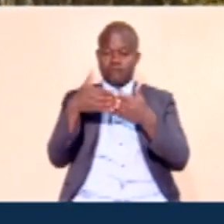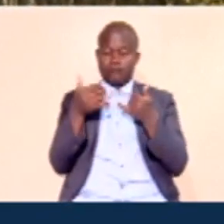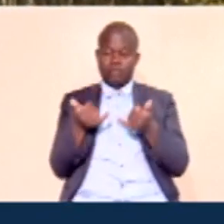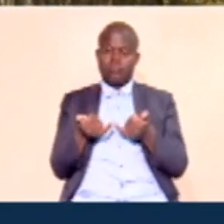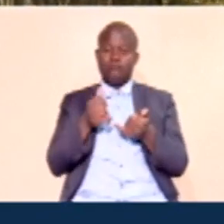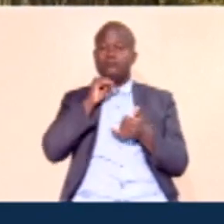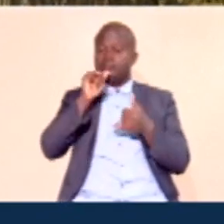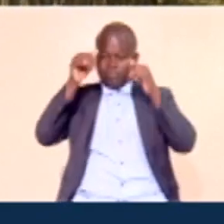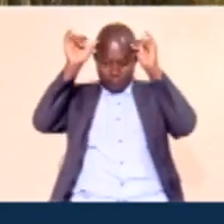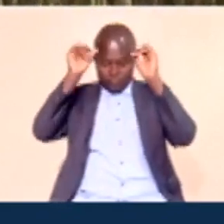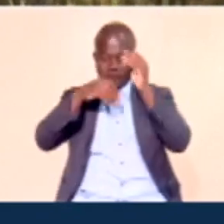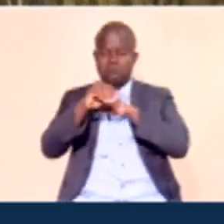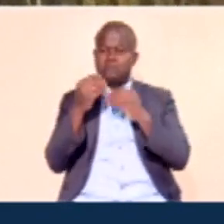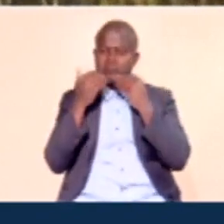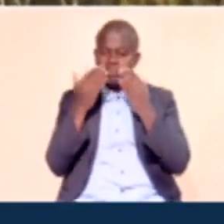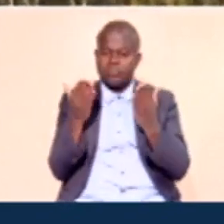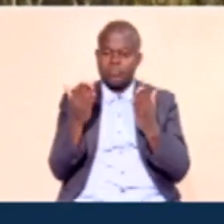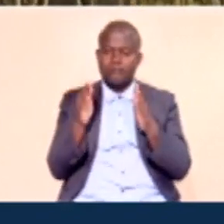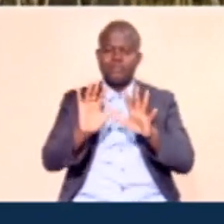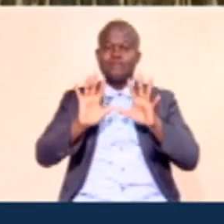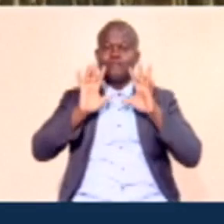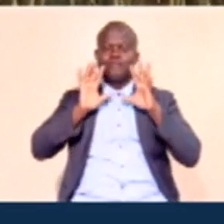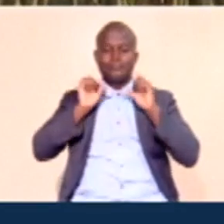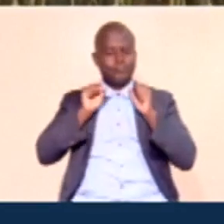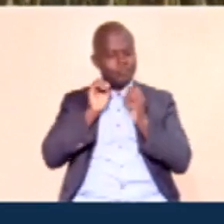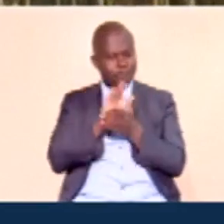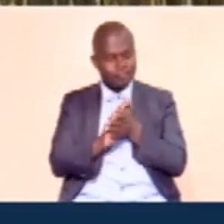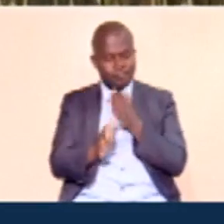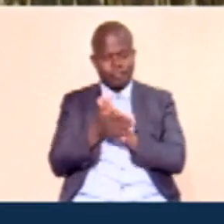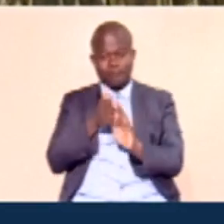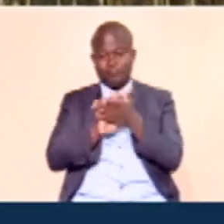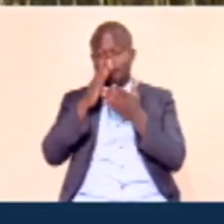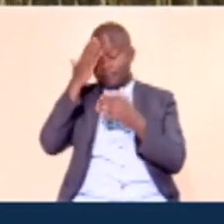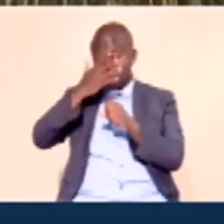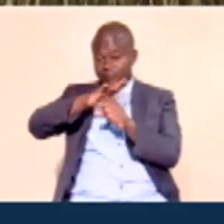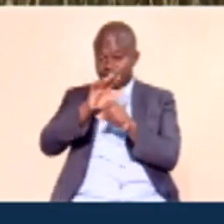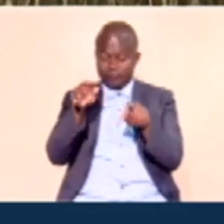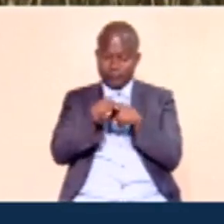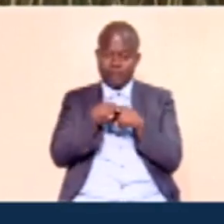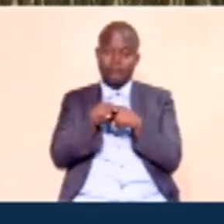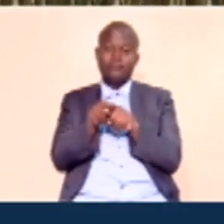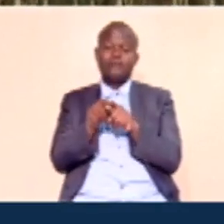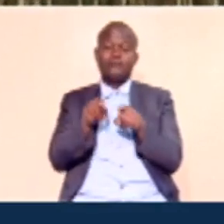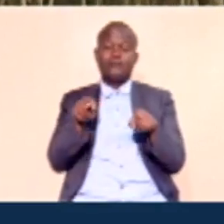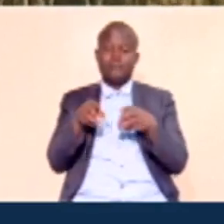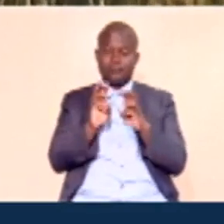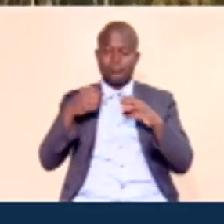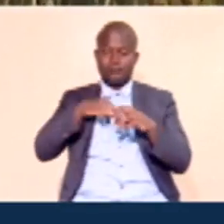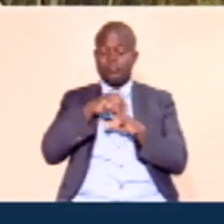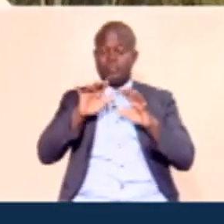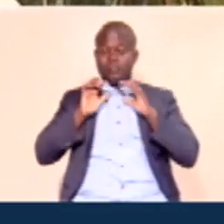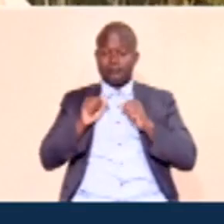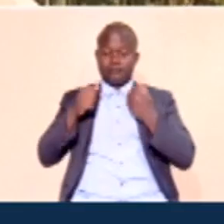ntanka tukigurisha kuyirinda pe ukuzi corona yaje nuko twayirinze ni